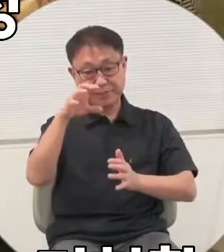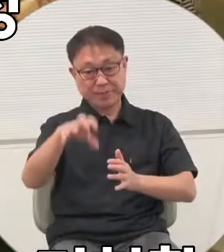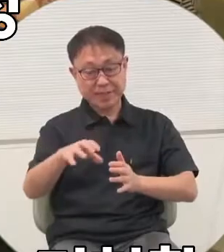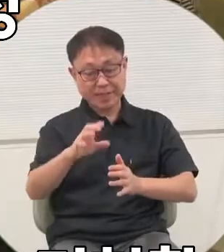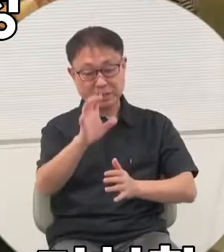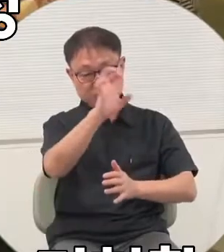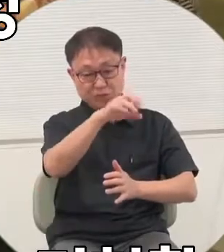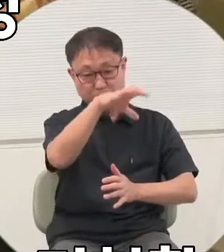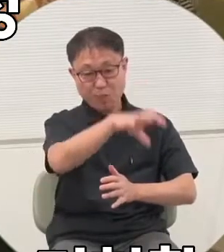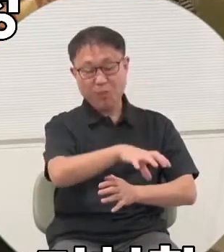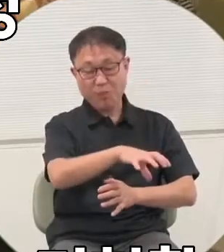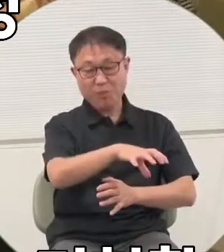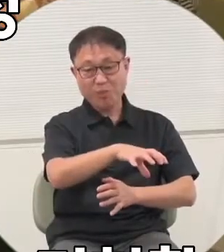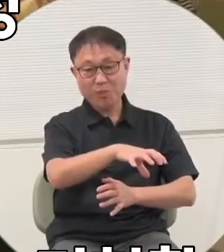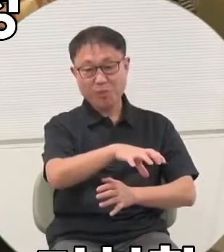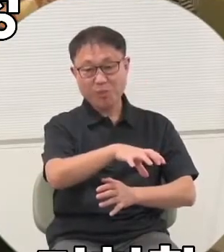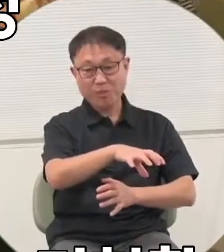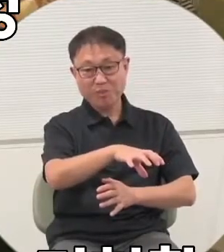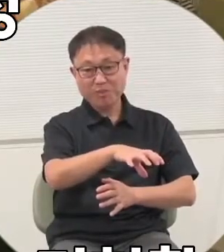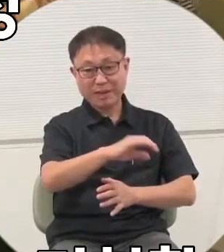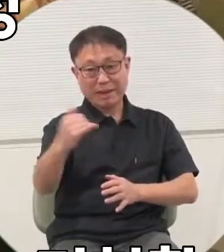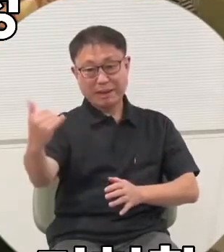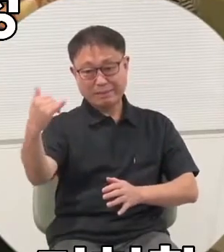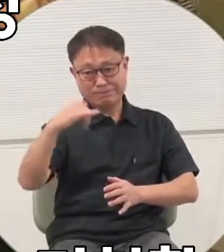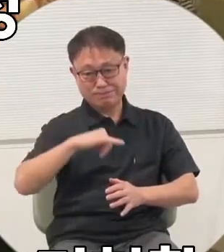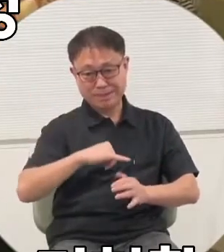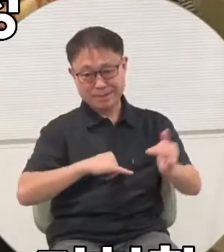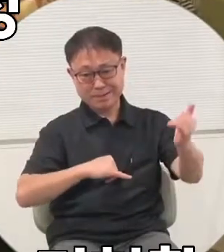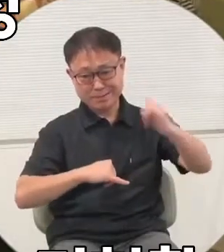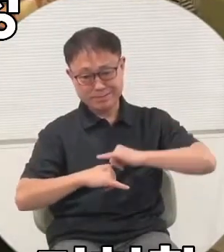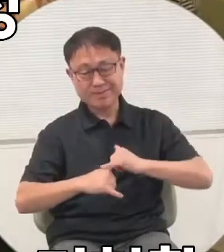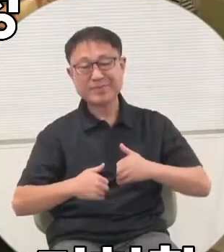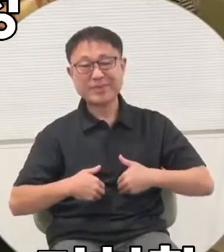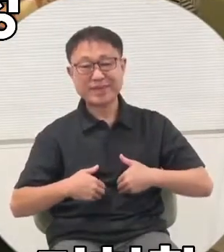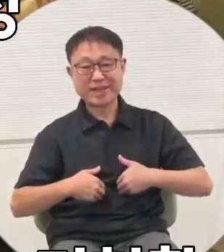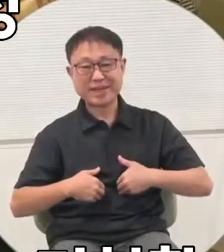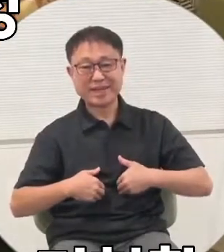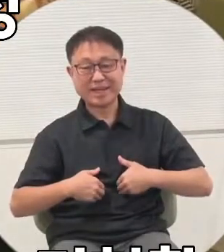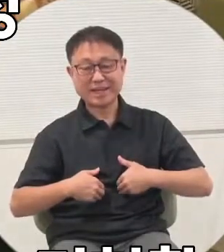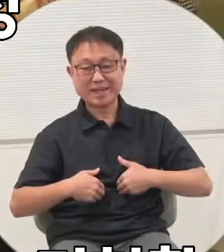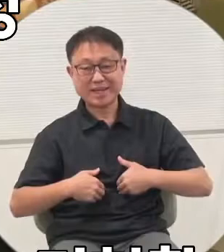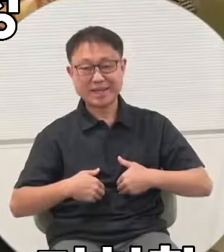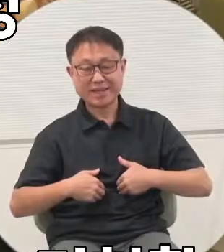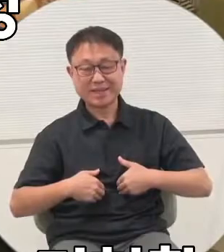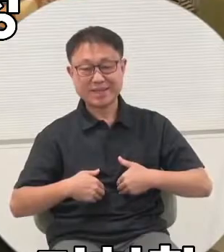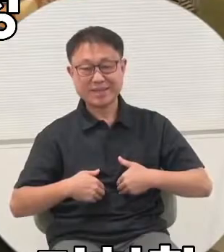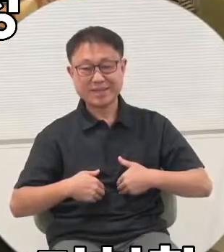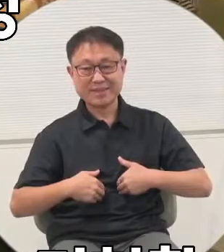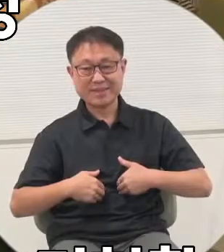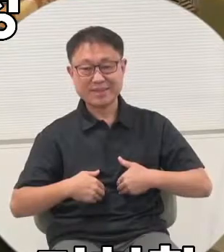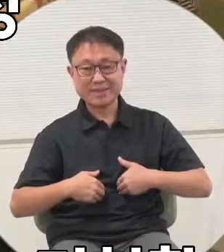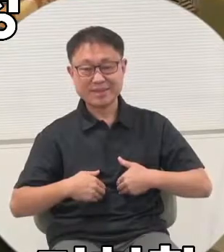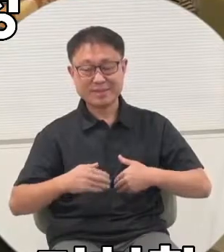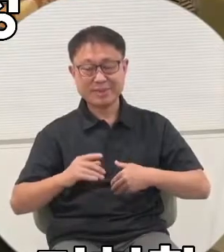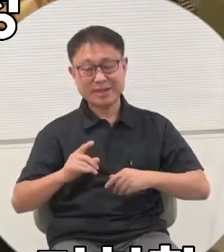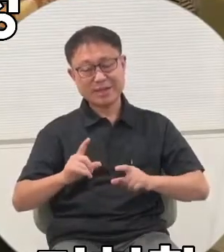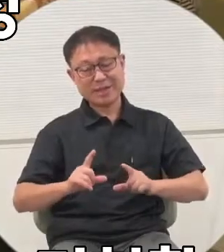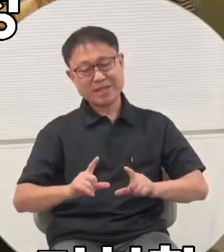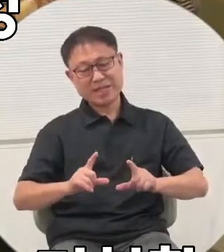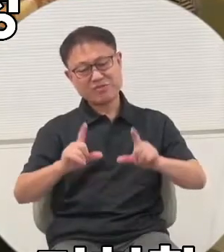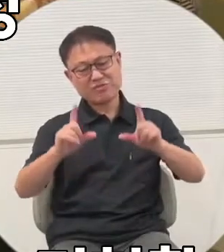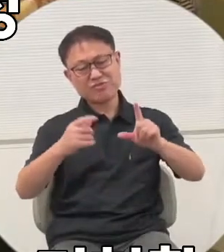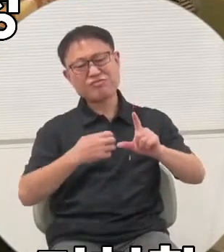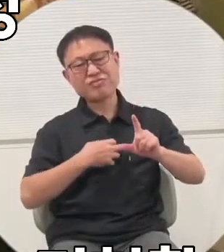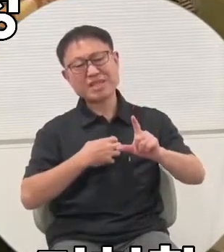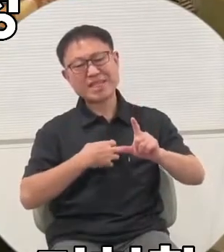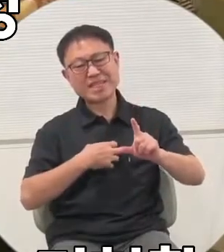유럽에 산다 이럴 때는 비행기를 타야 돼요. 맞아요. 그리고 거기에 또 체류해야 되고 하면 지금 기후 위기가 굉장히 심각하잖아요.